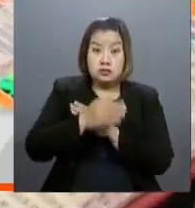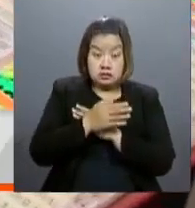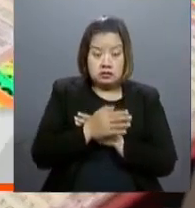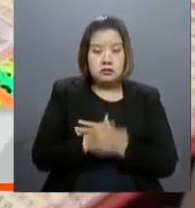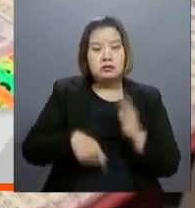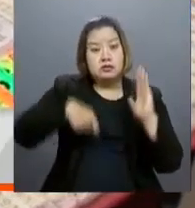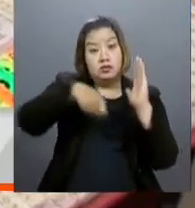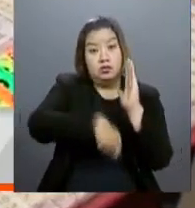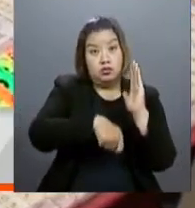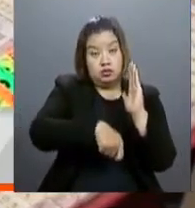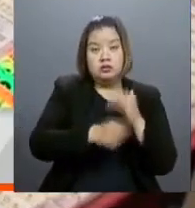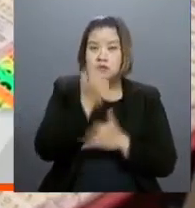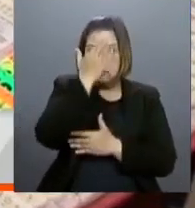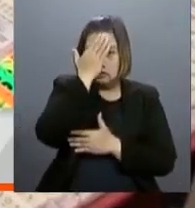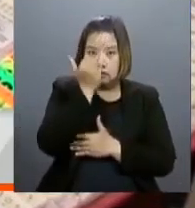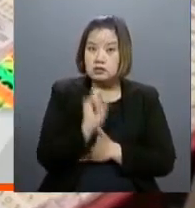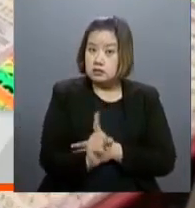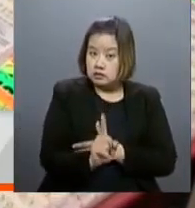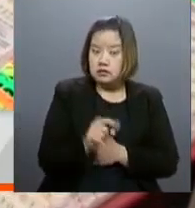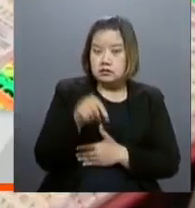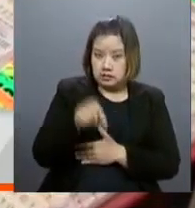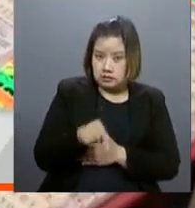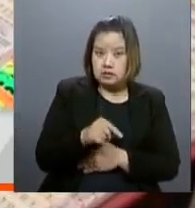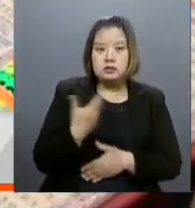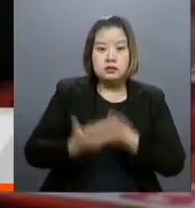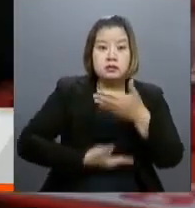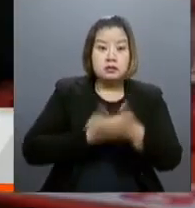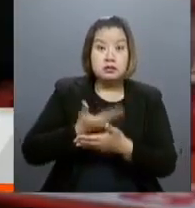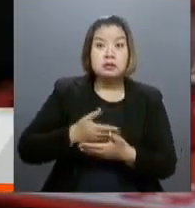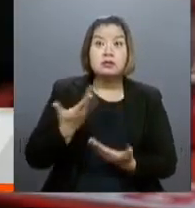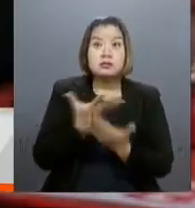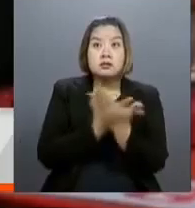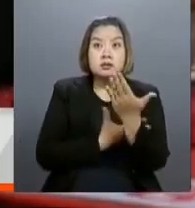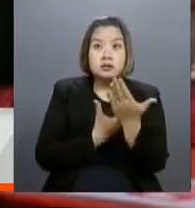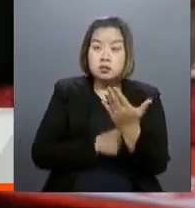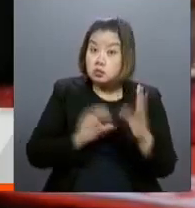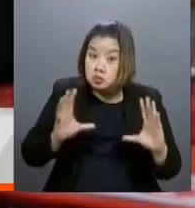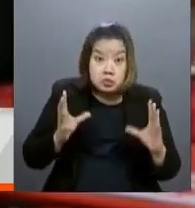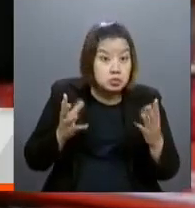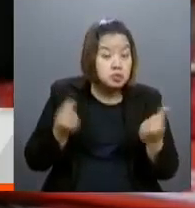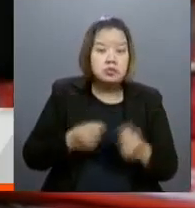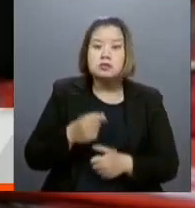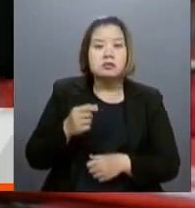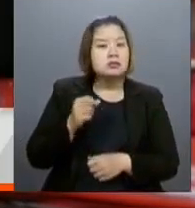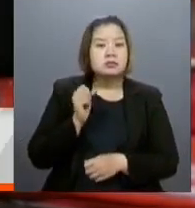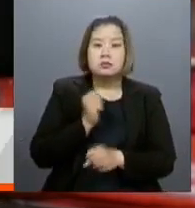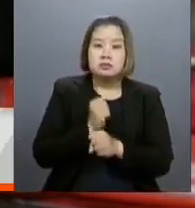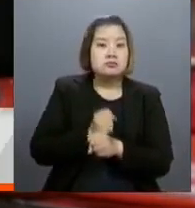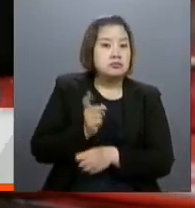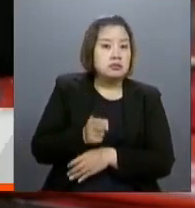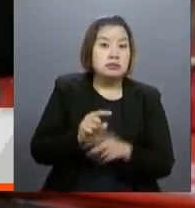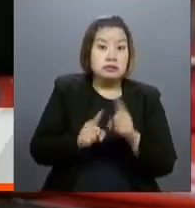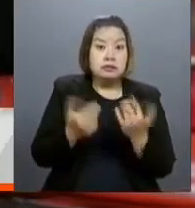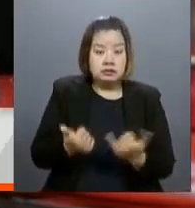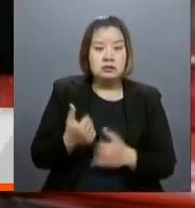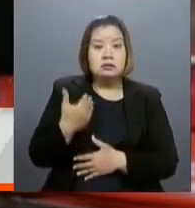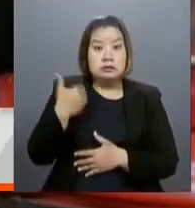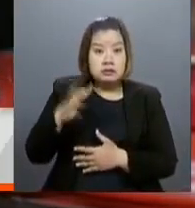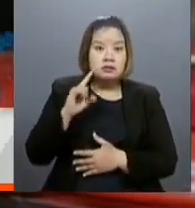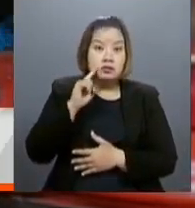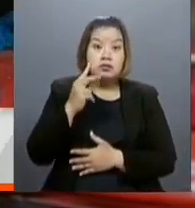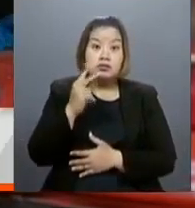ผ่านมาในควงคำถีนายกสมาคมผู้พิการจังหวัดนครราชสีมาระบุว่าปกติแล้วที่แผงของกลุ่มผู้